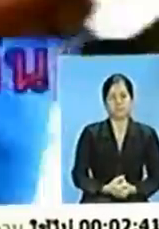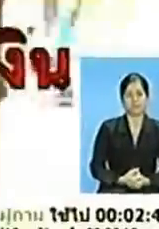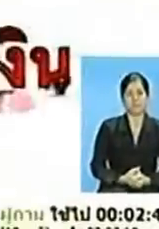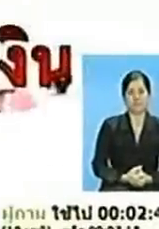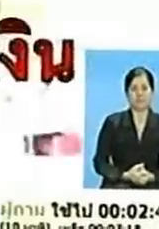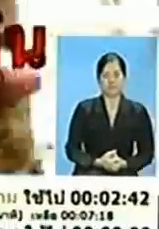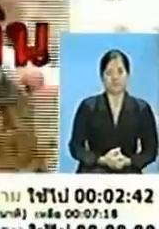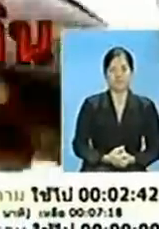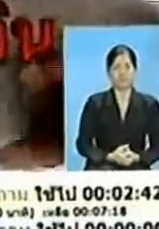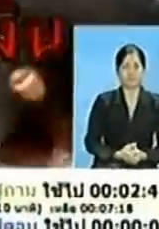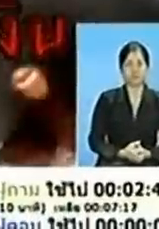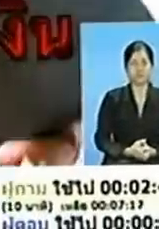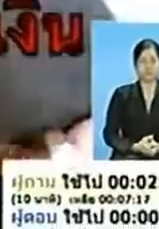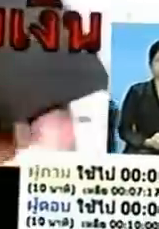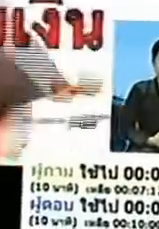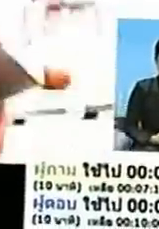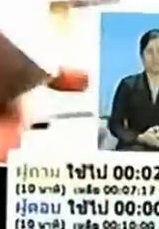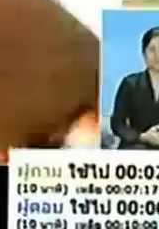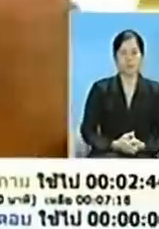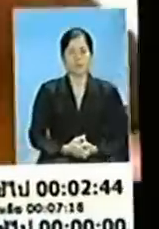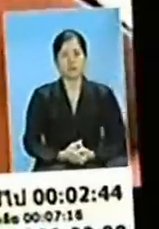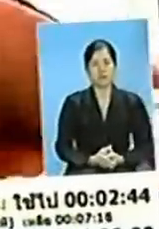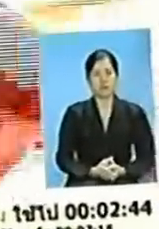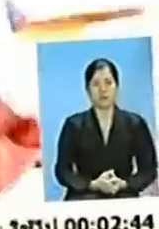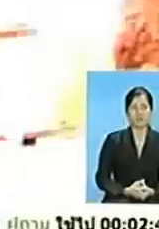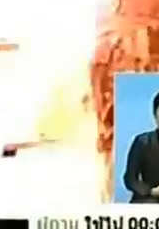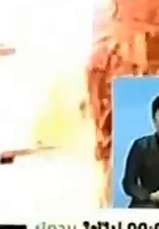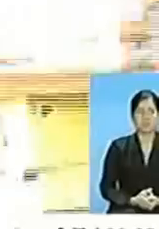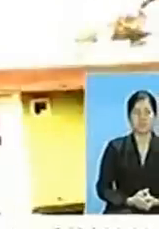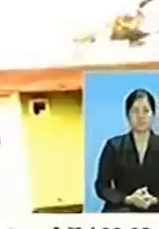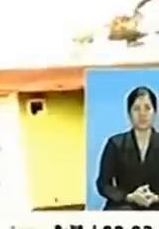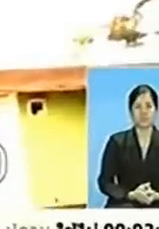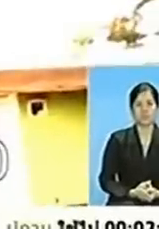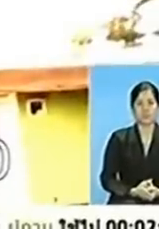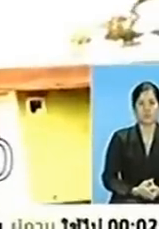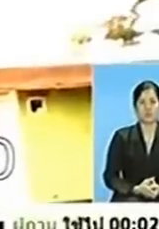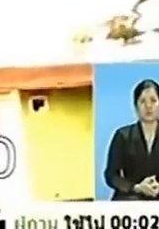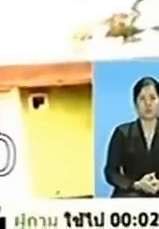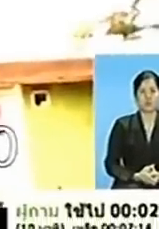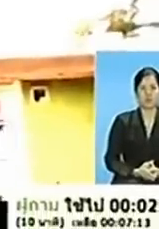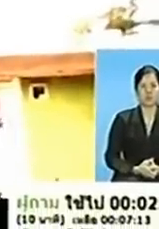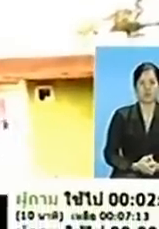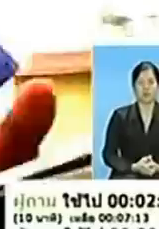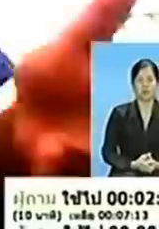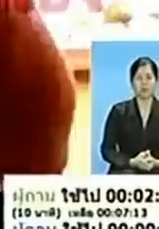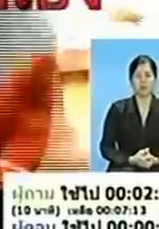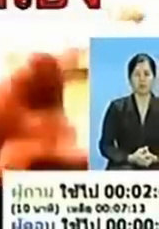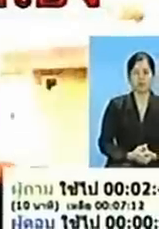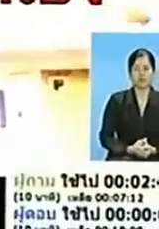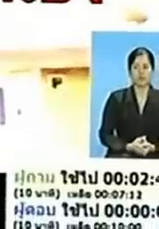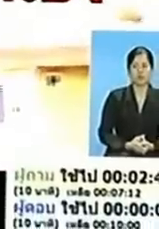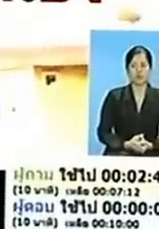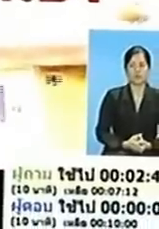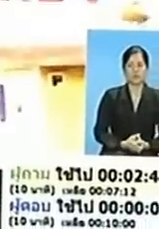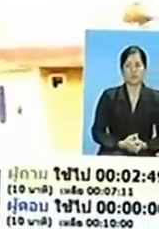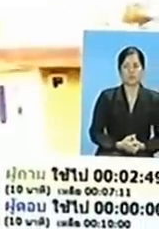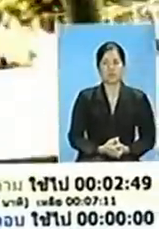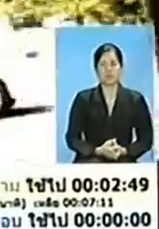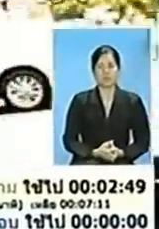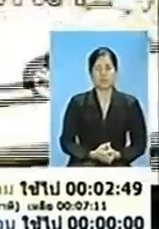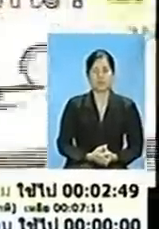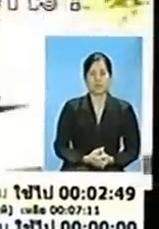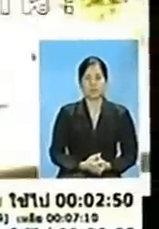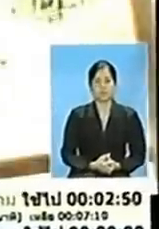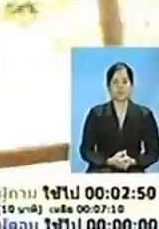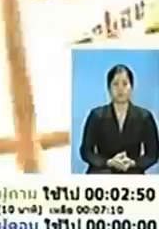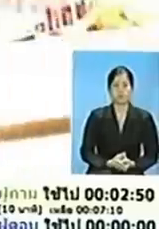ก่อน รวยบาทเรียบร้อยจ้า เออประชาชนร้อยห้าสิบเอาล่ะเดือนที่แล้วห้าร้อยห้าสิบเอง นายห้าสิบบาทเลย ห้